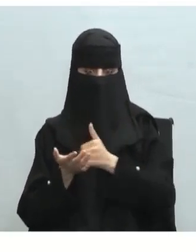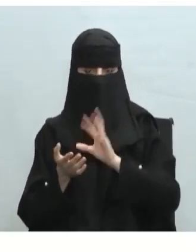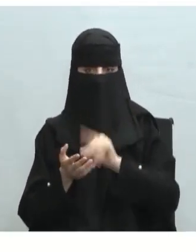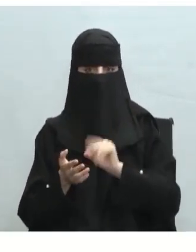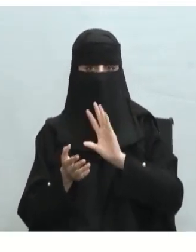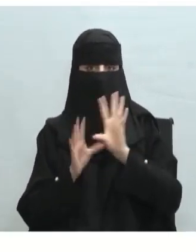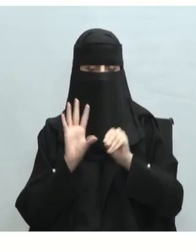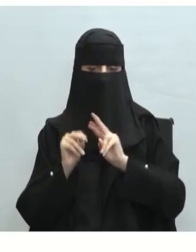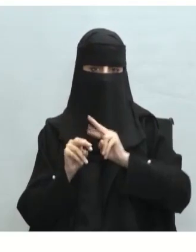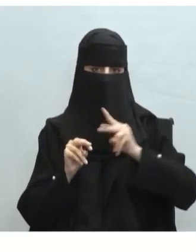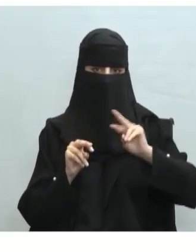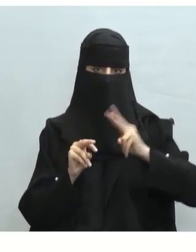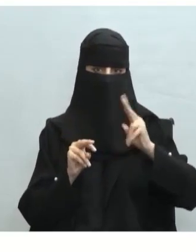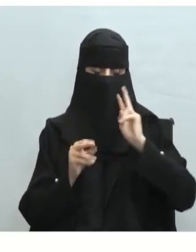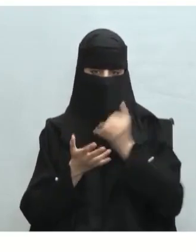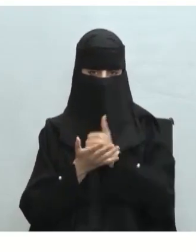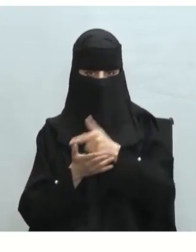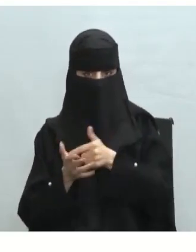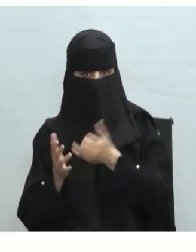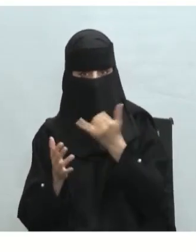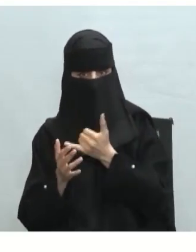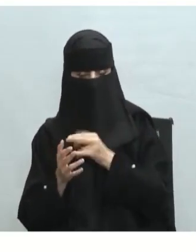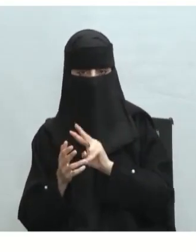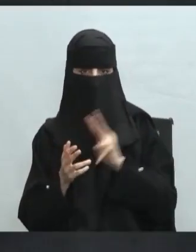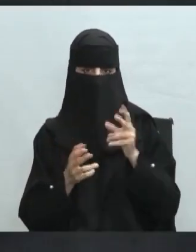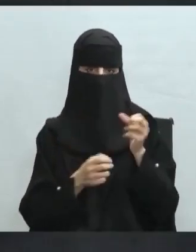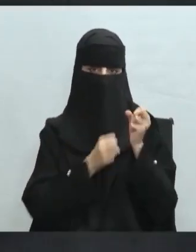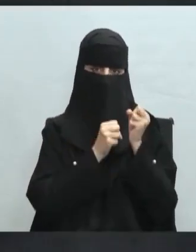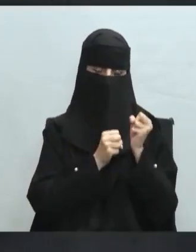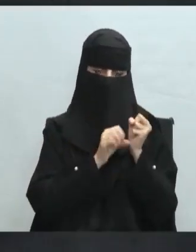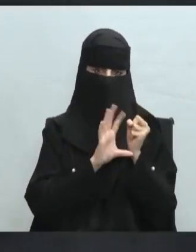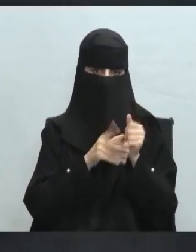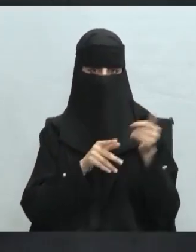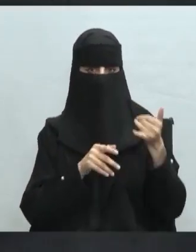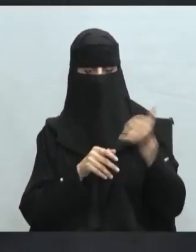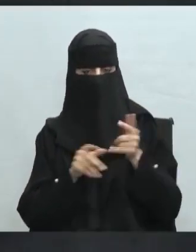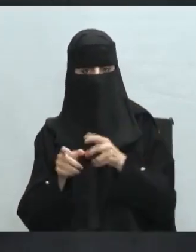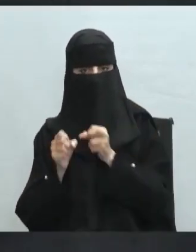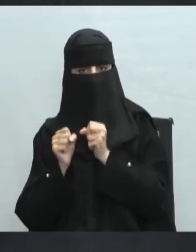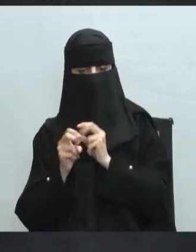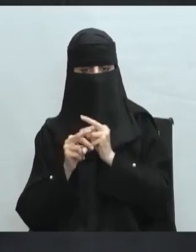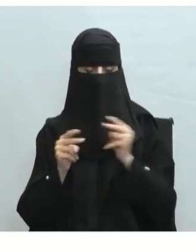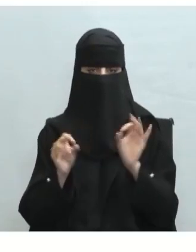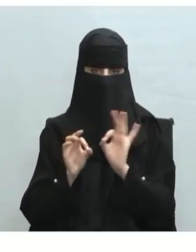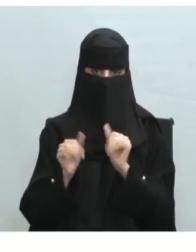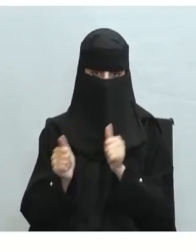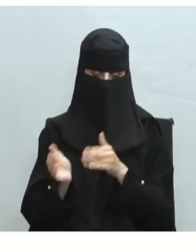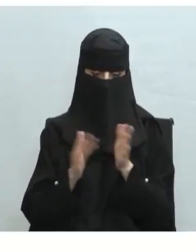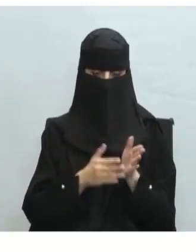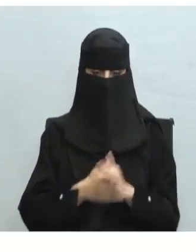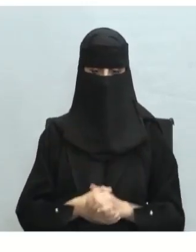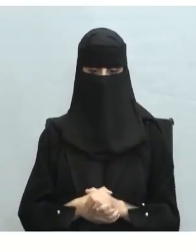الاساليب الاخرى الهادفه مبديا رايك فيها يعني قارن واذكر اساليب اخرى وابدي ابداء الراي في